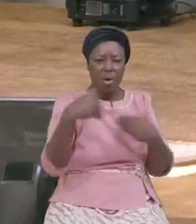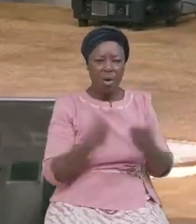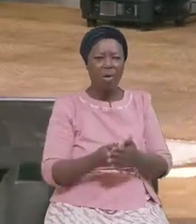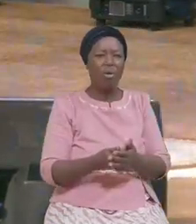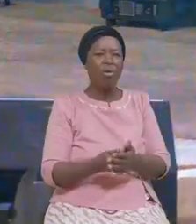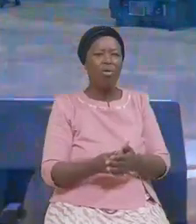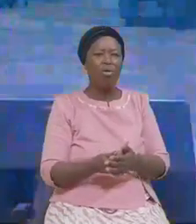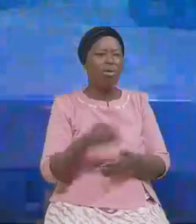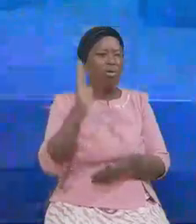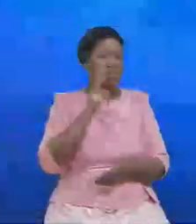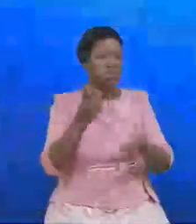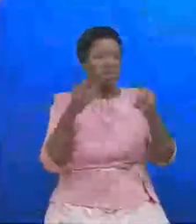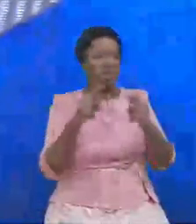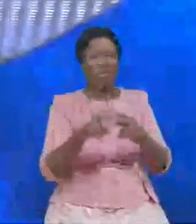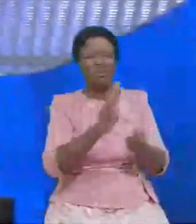la repentance.